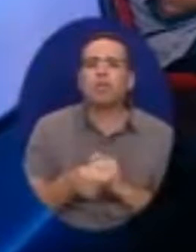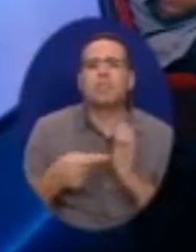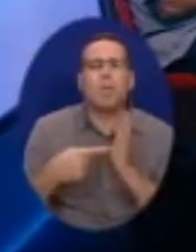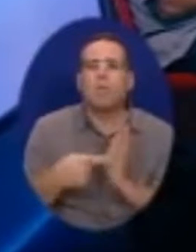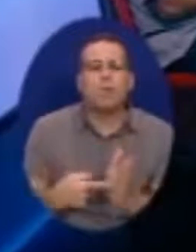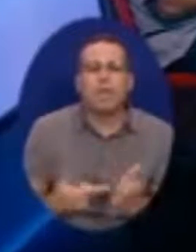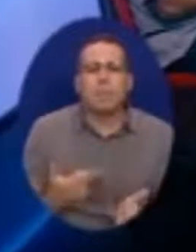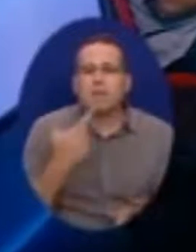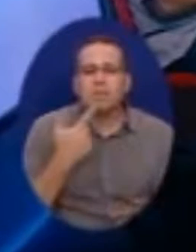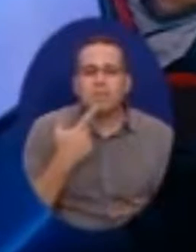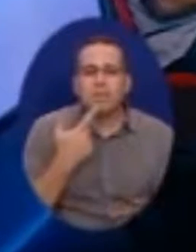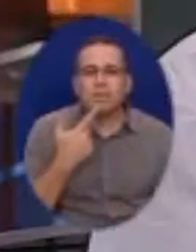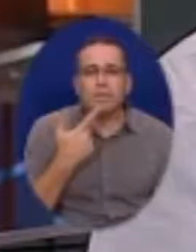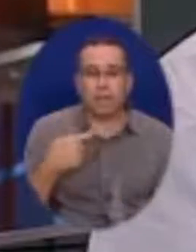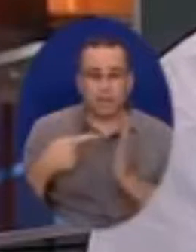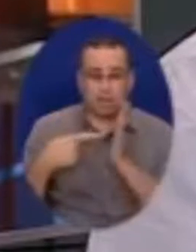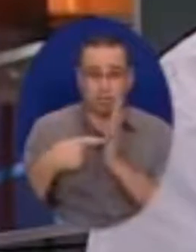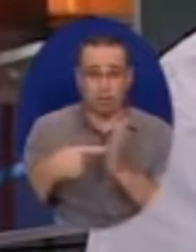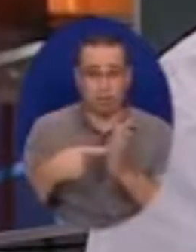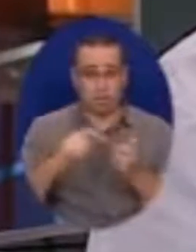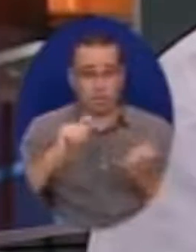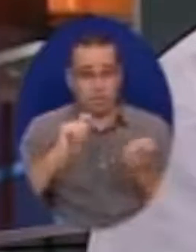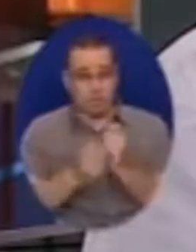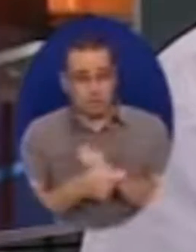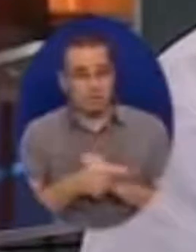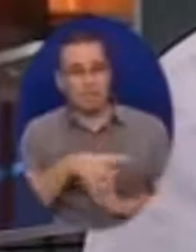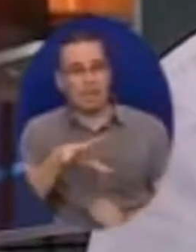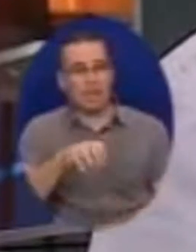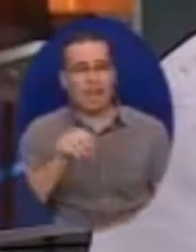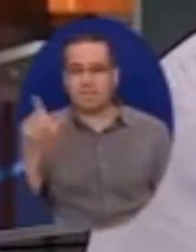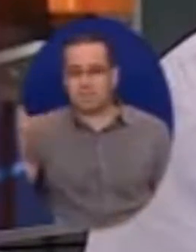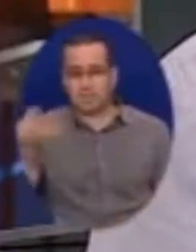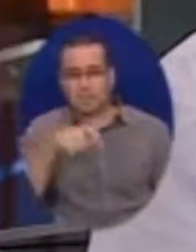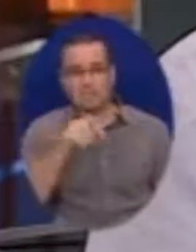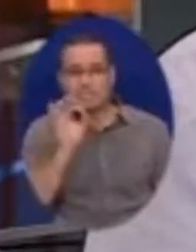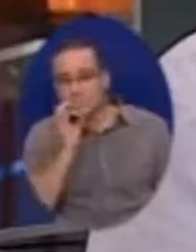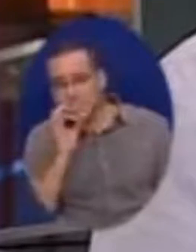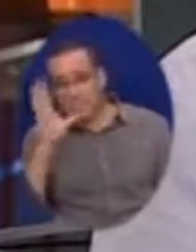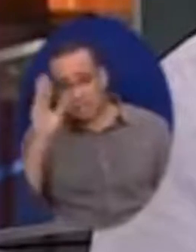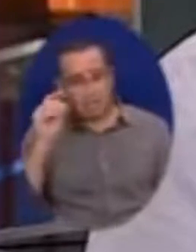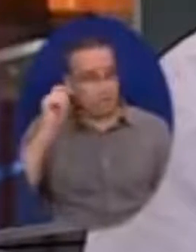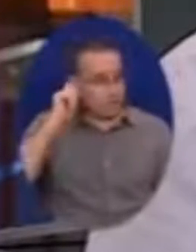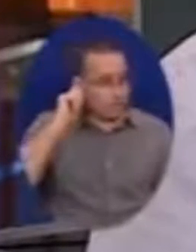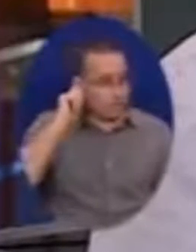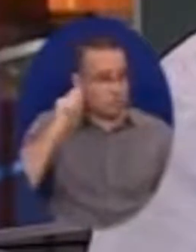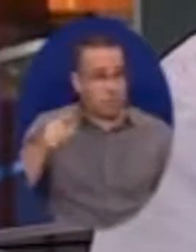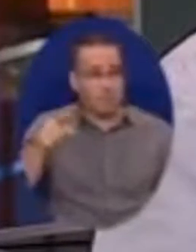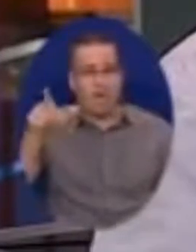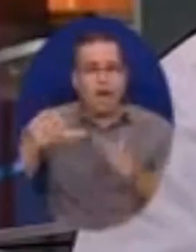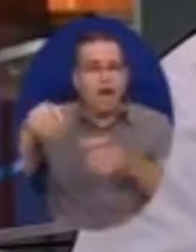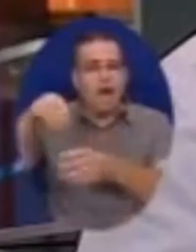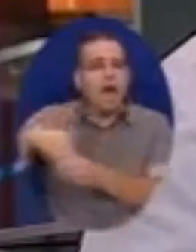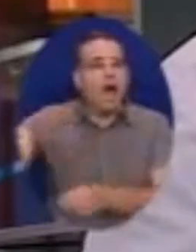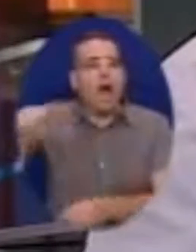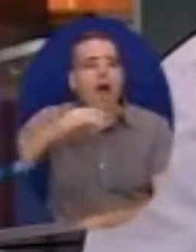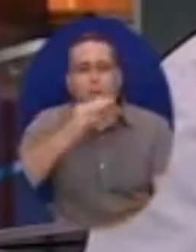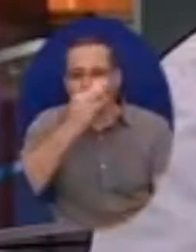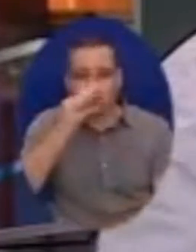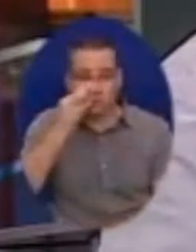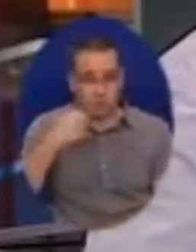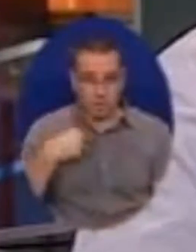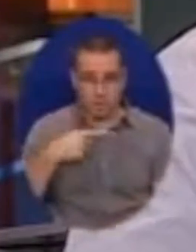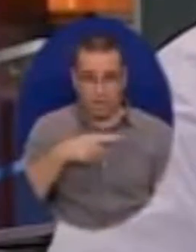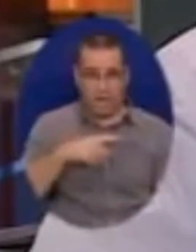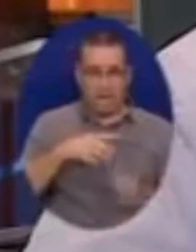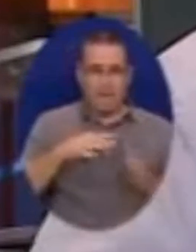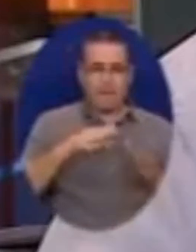כזה? לשנות את המודל פירושו לקחת צעירות וצעירים מהחברה הדרוזית. אם כי צריך לומר, מרכז מעשה פועל בכל חלקי החברה